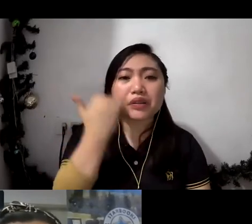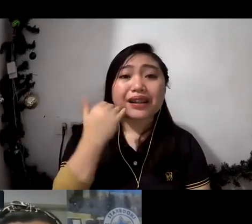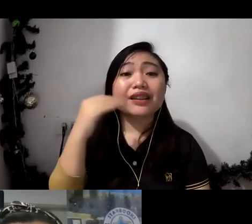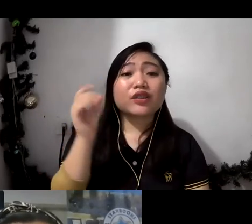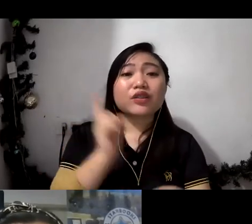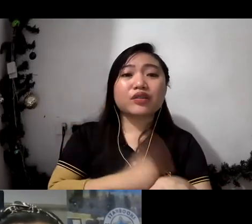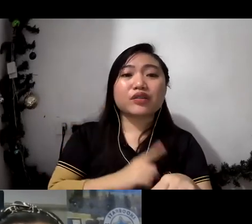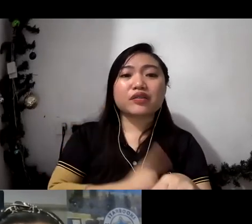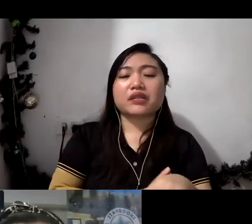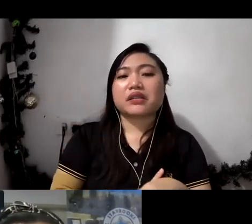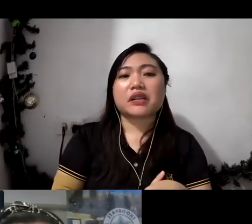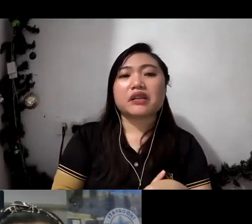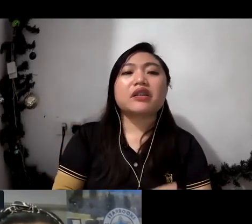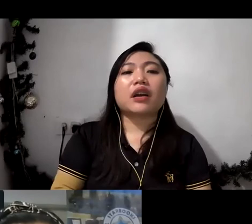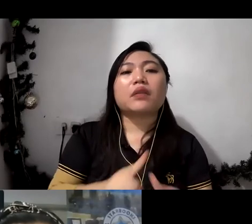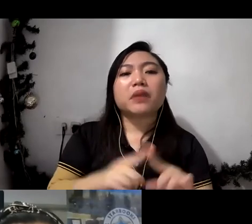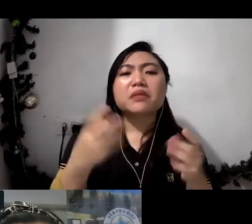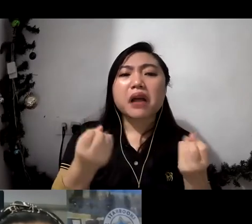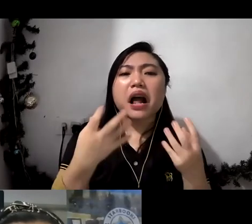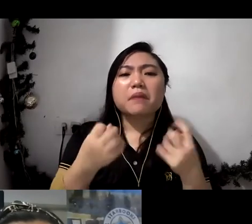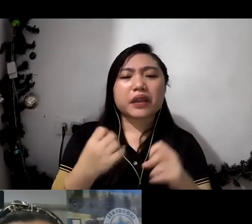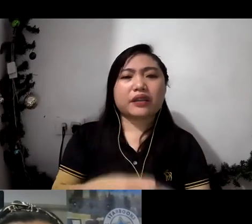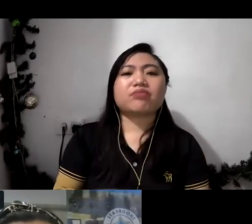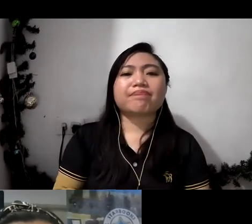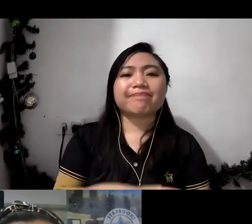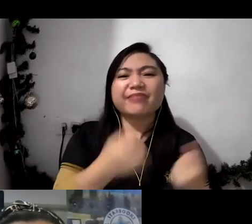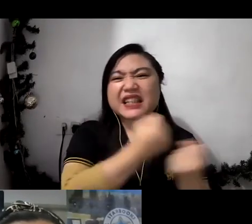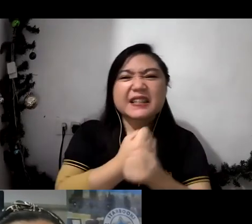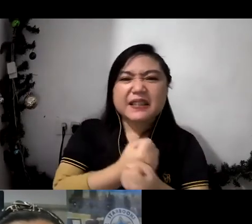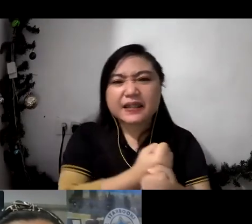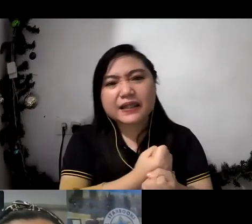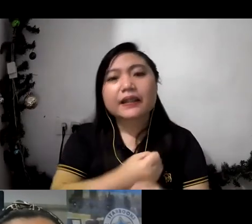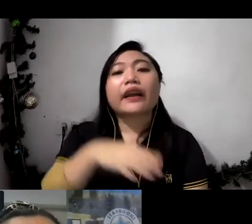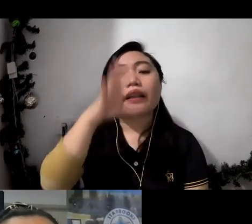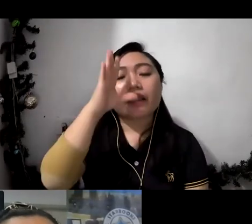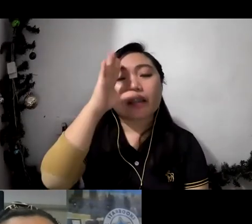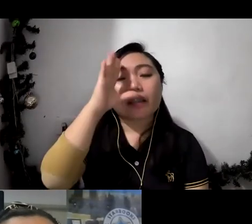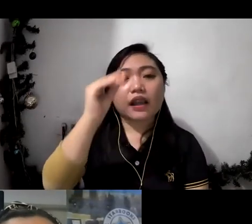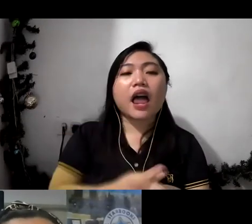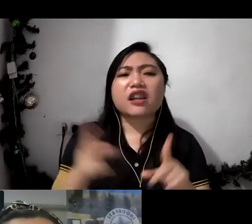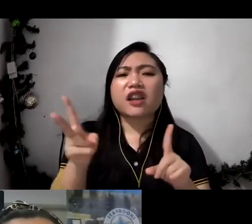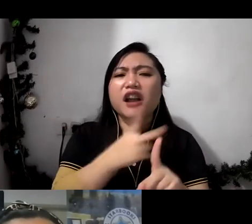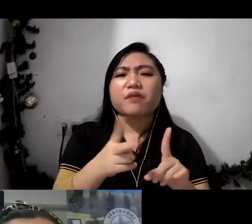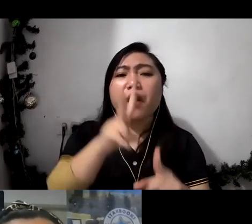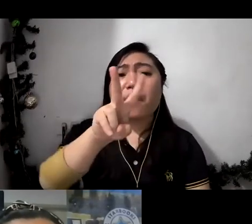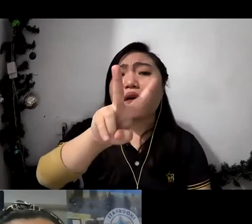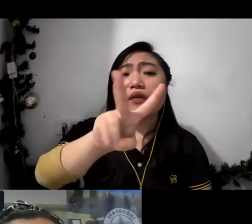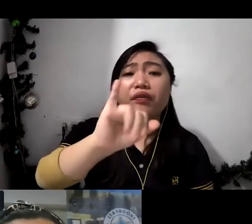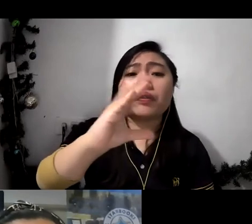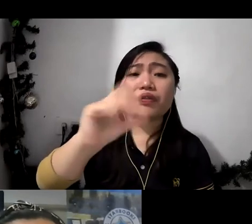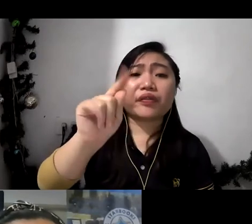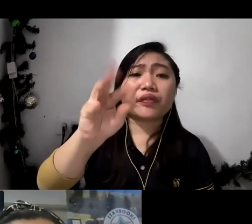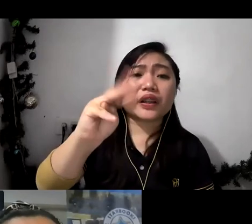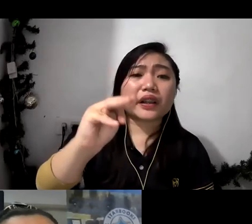ng struggle ng mga kalalakihan na biktima ng gender violence. At nakikita rin natin ang simpatya, no, sa mga